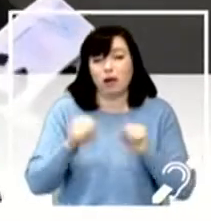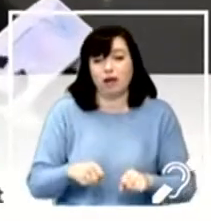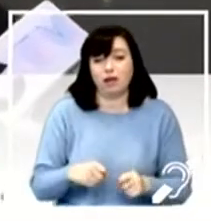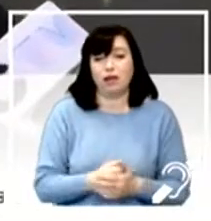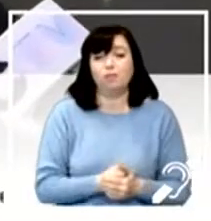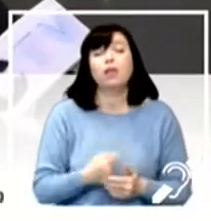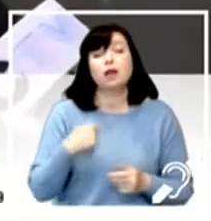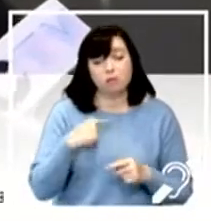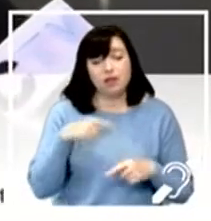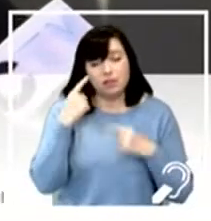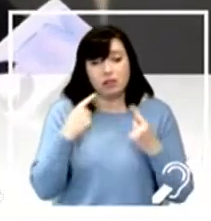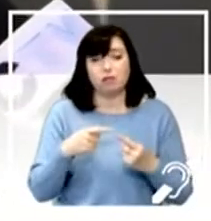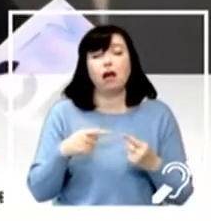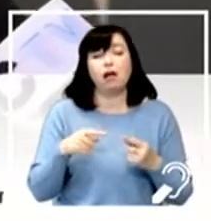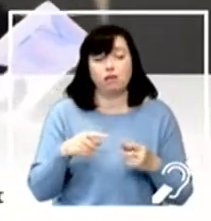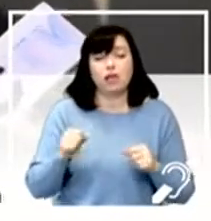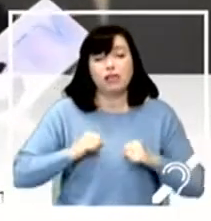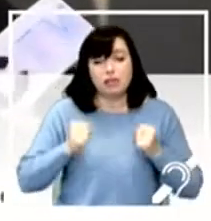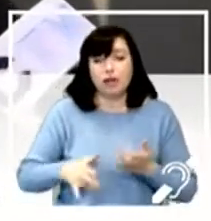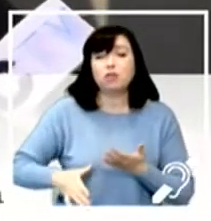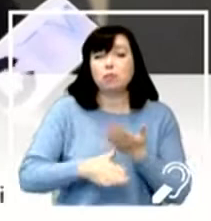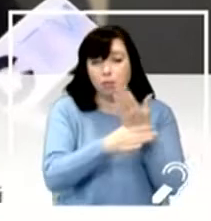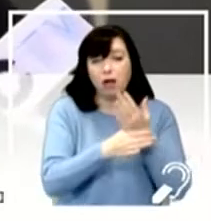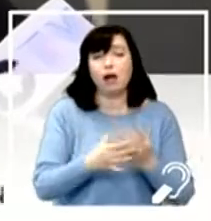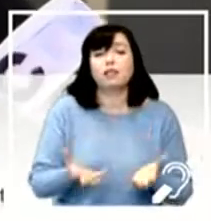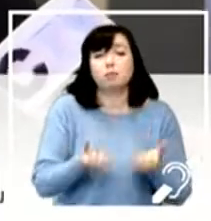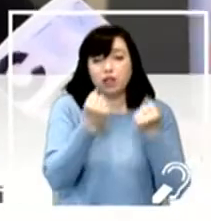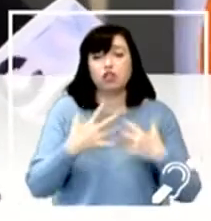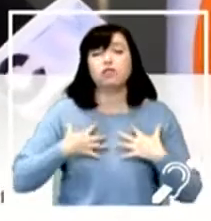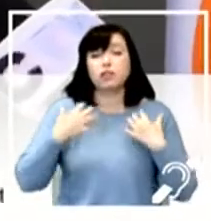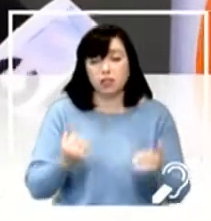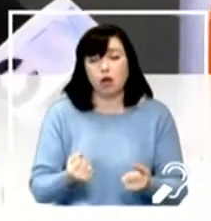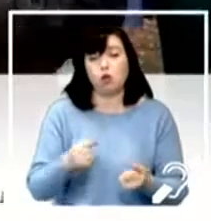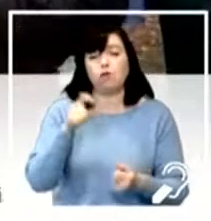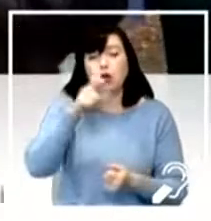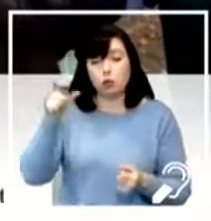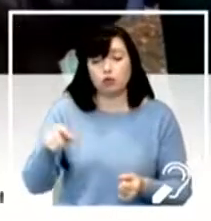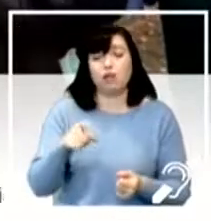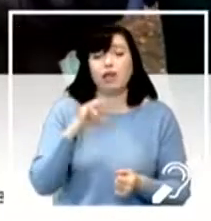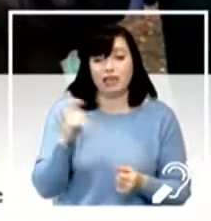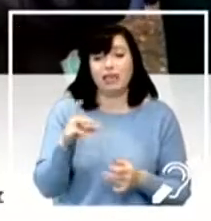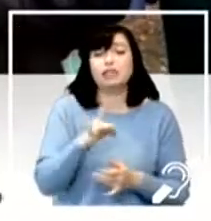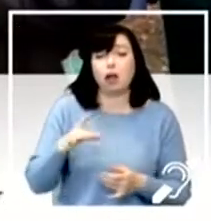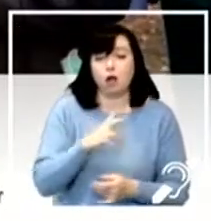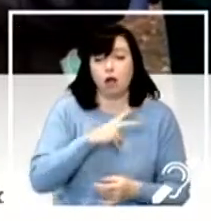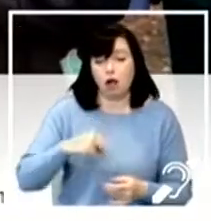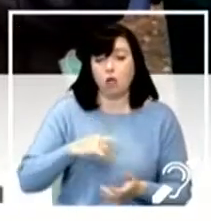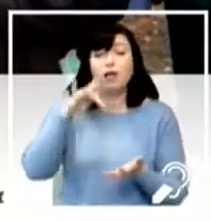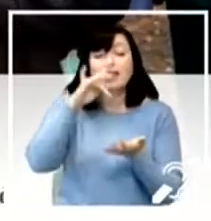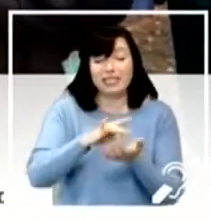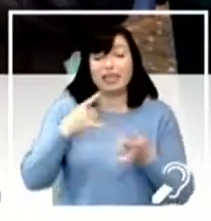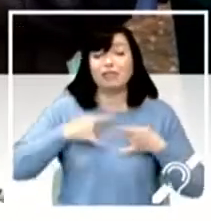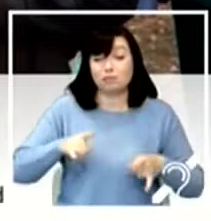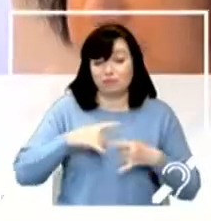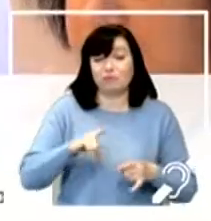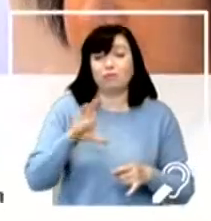am rămas și rămânem aici ca să contribuim pentru sănătatea cetățenilor noștri din Raionul Cahul. Centrul perinatologic al Spitalului